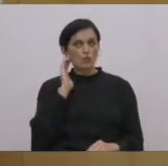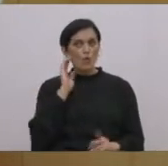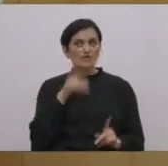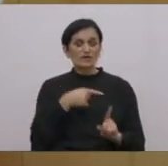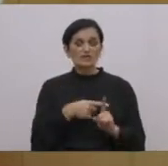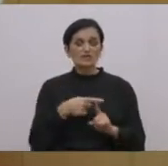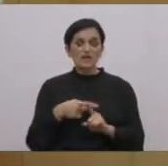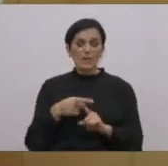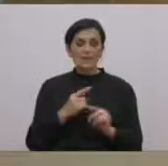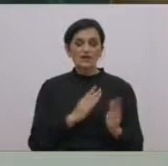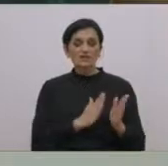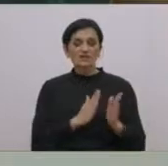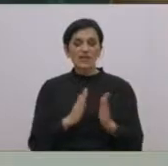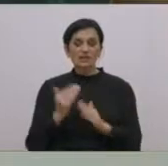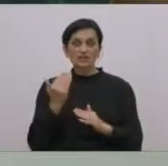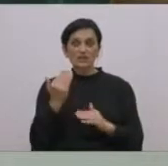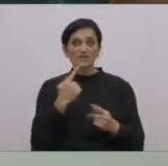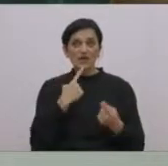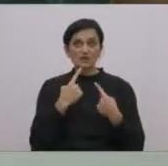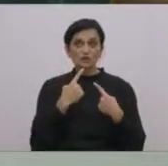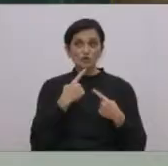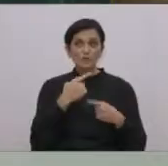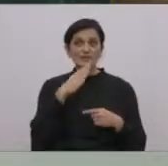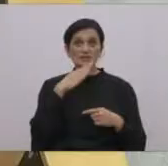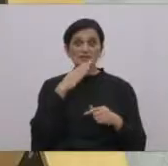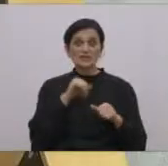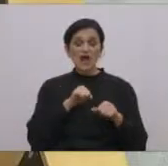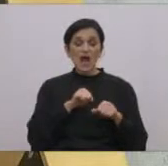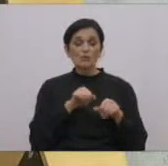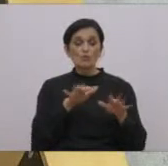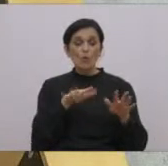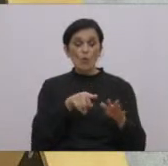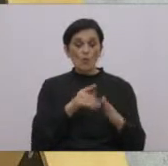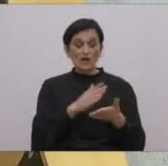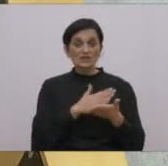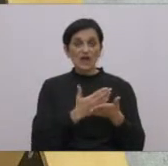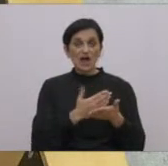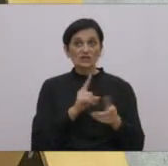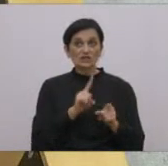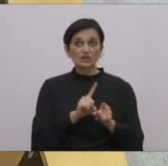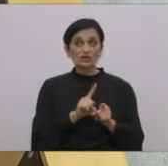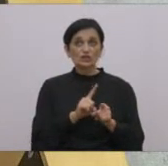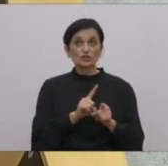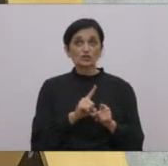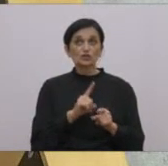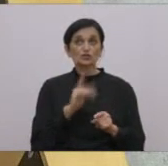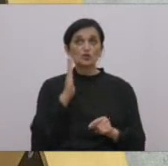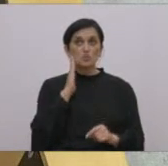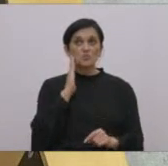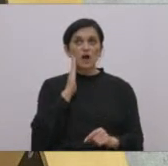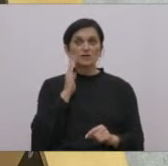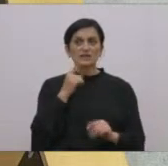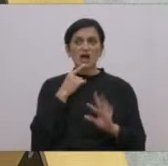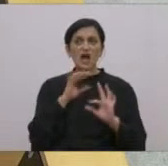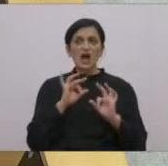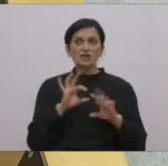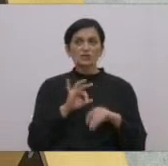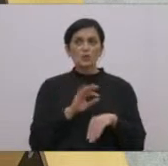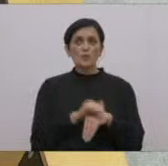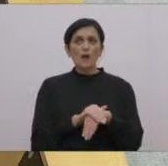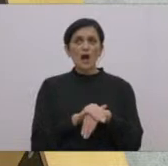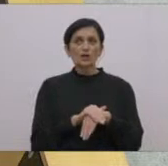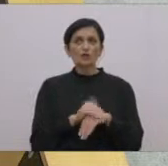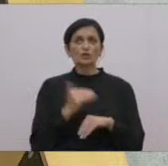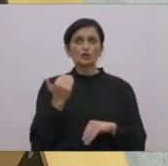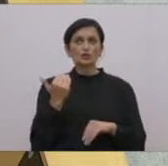დადებითი ტენდენციები, რაზეც თქვენ საუბრობდით, თუნდაც წყალმომარაგების ნაწილში. Da, მართლაც აღსანიშნავი ფაქტია, რომ